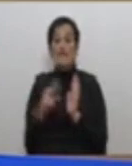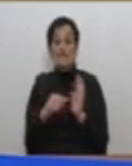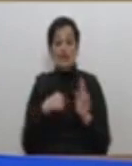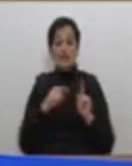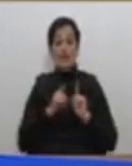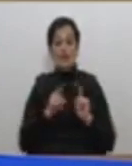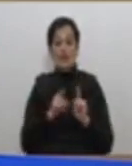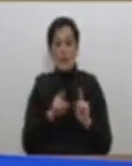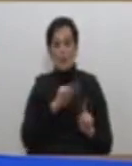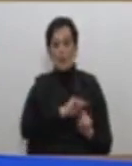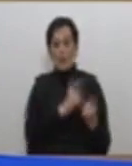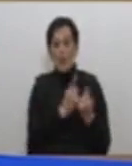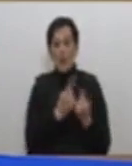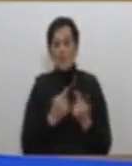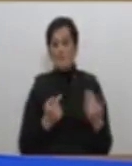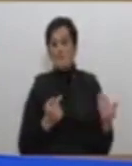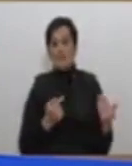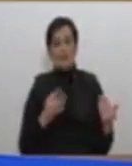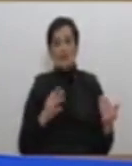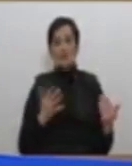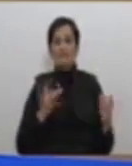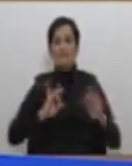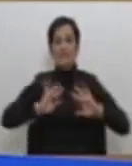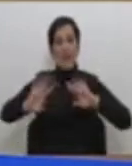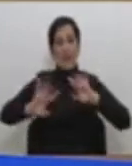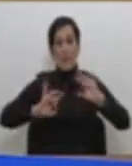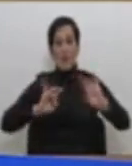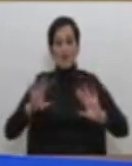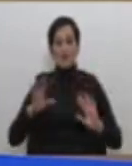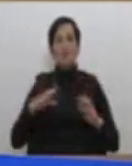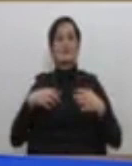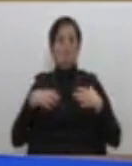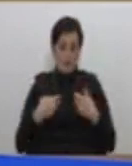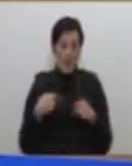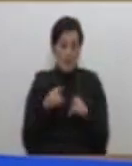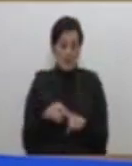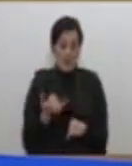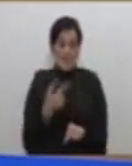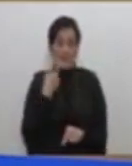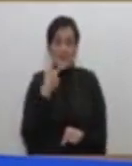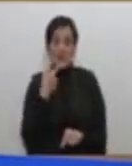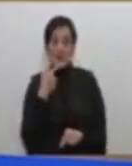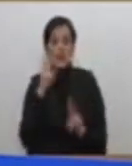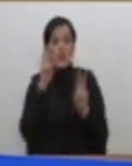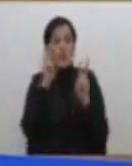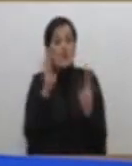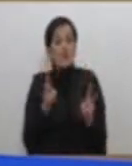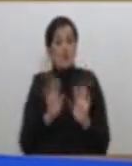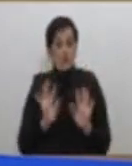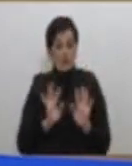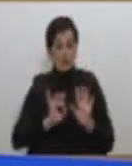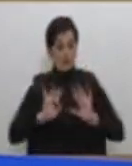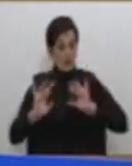mkhridan iqo demonstrireba samtsukharot mitsevs amis tkma, uvitsobis demonstrireba pirvel rikshi